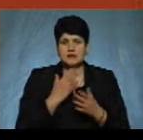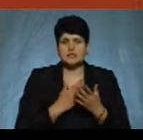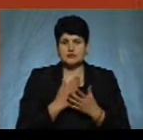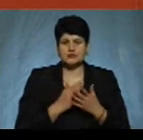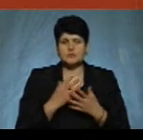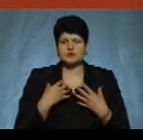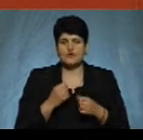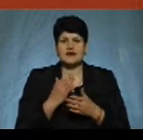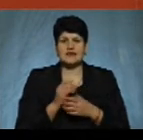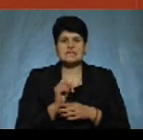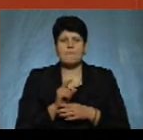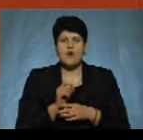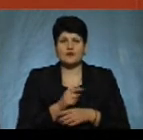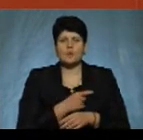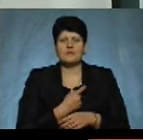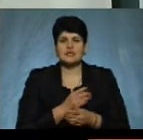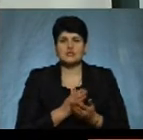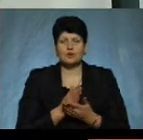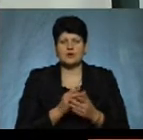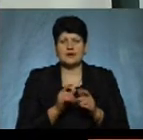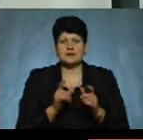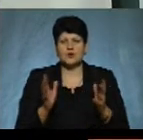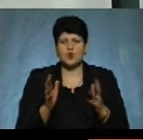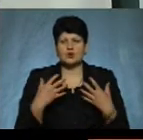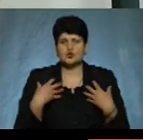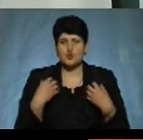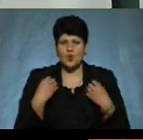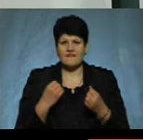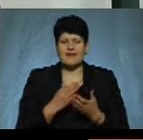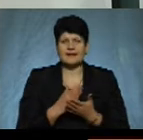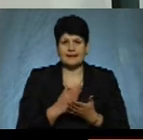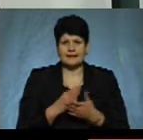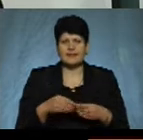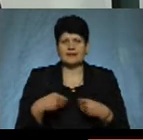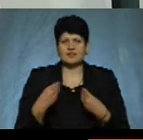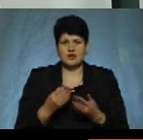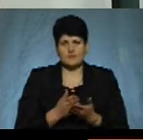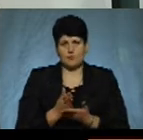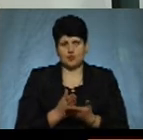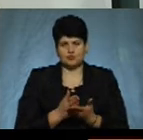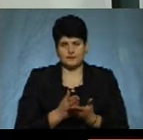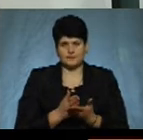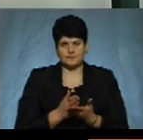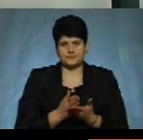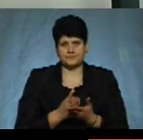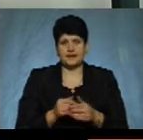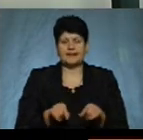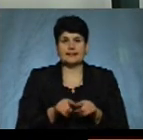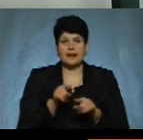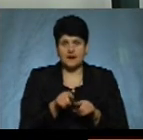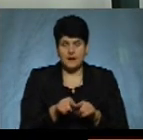замовником медичних послуг, а заклади охорони здоров'я є надавачами тих медичних послуг. І така